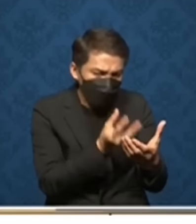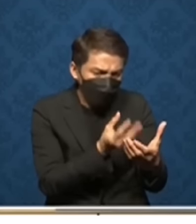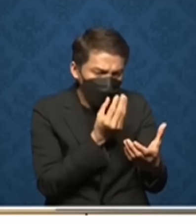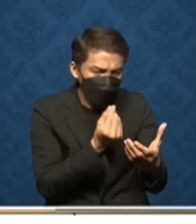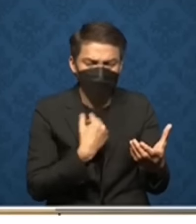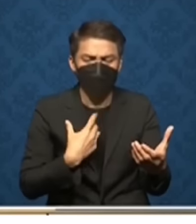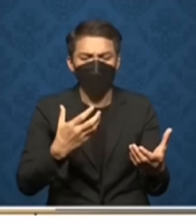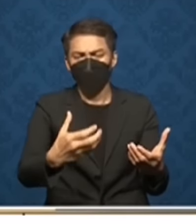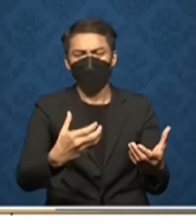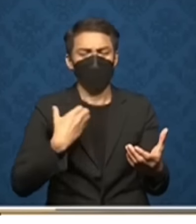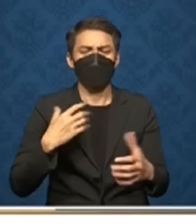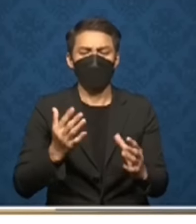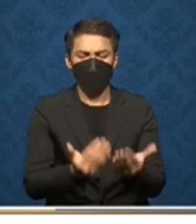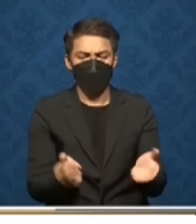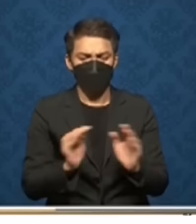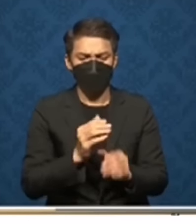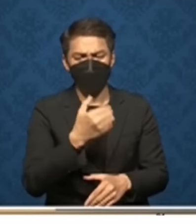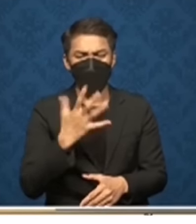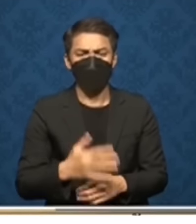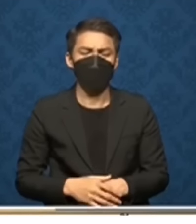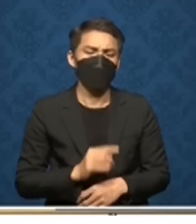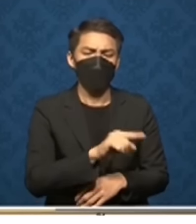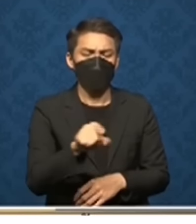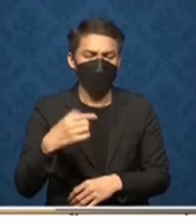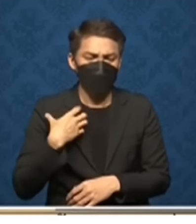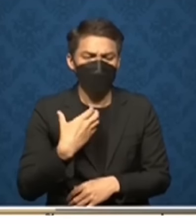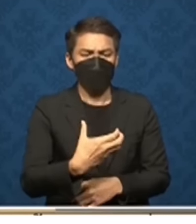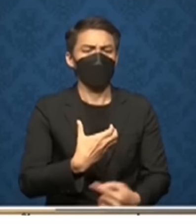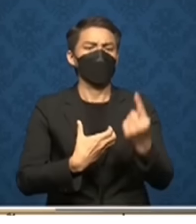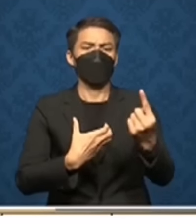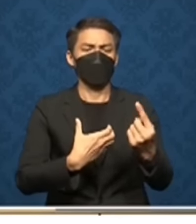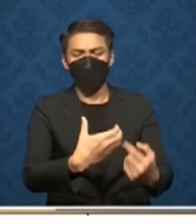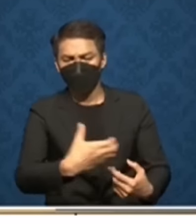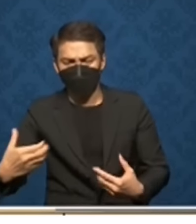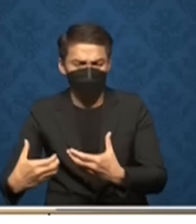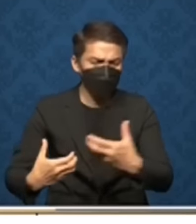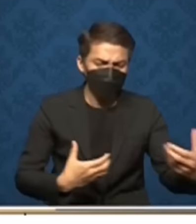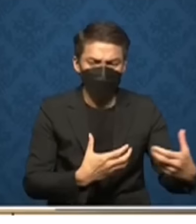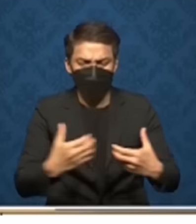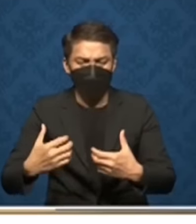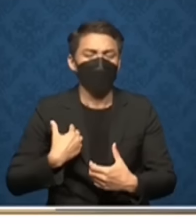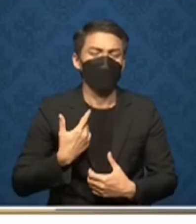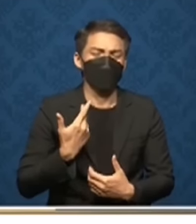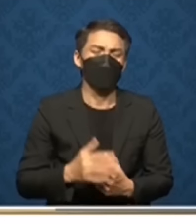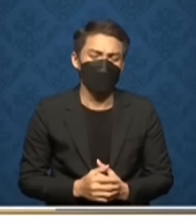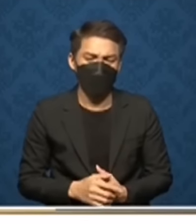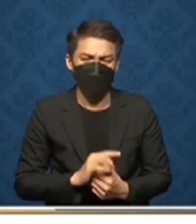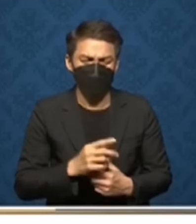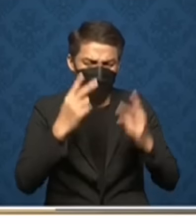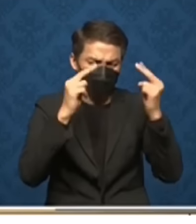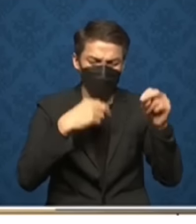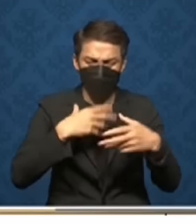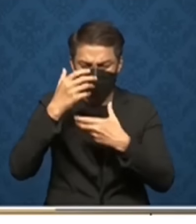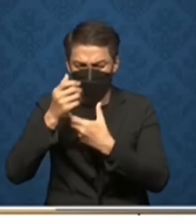งบ้านแต่หลายๆบ้านอาจจะมีหนึ่งเครื่องมาแย่งกันท่านไม่ใส่ใจหรอกครับเพราะเวลาท่านแก้ปัญหา